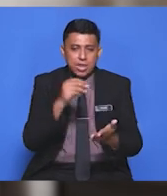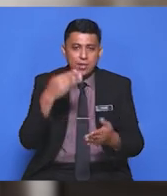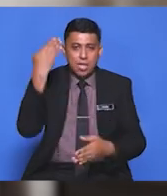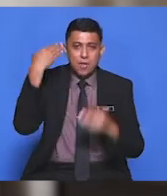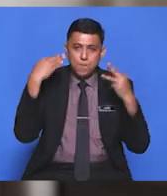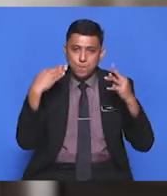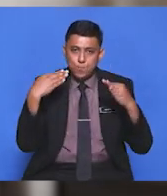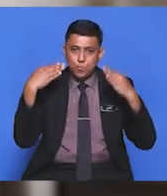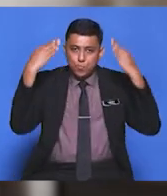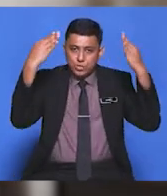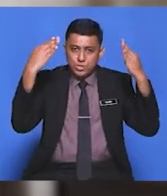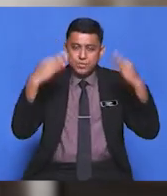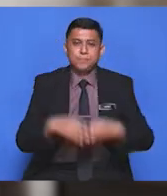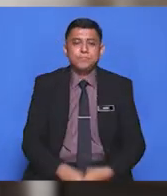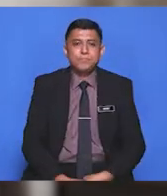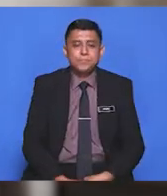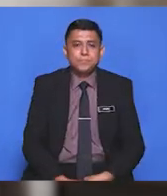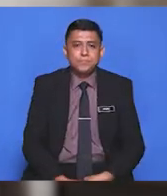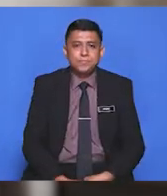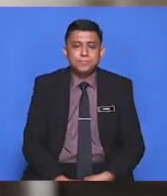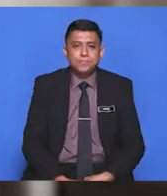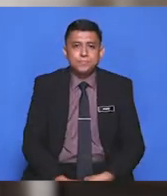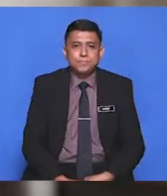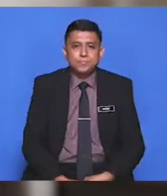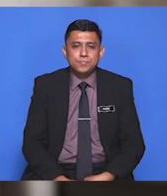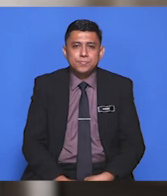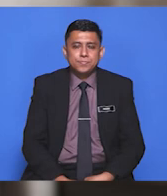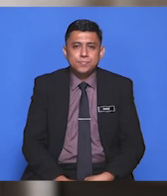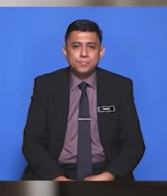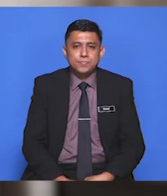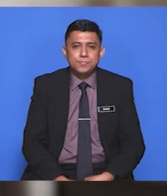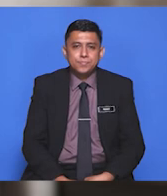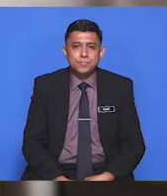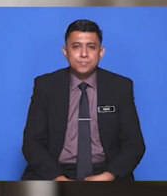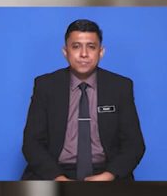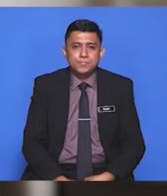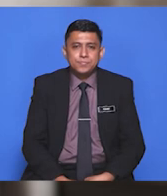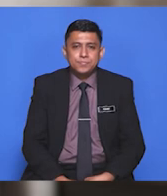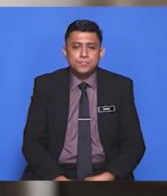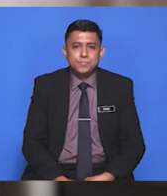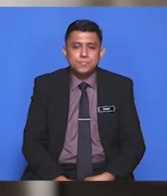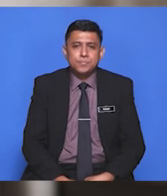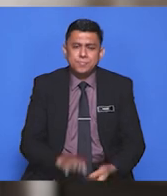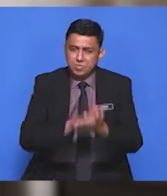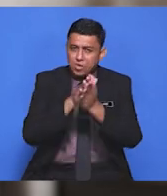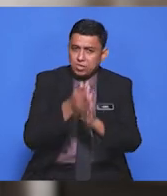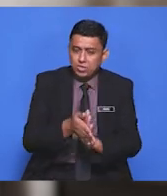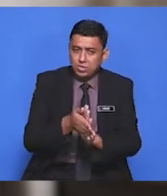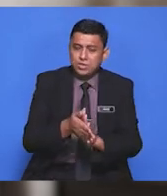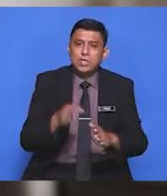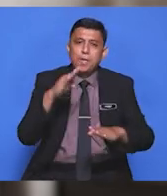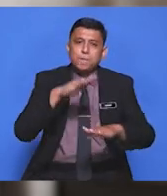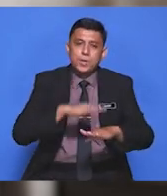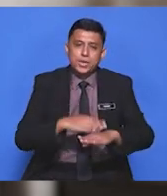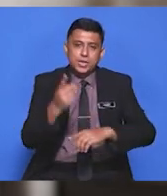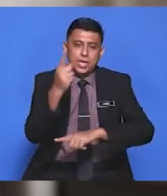Produk, place, price and promotion. Jadi, pada hari